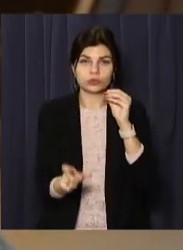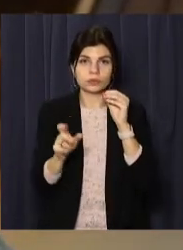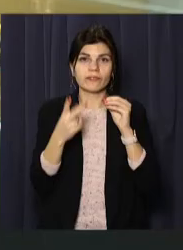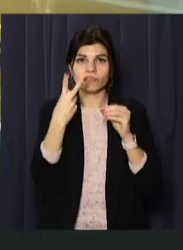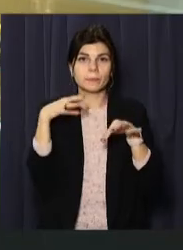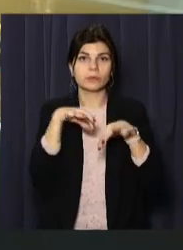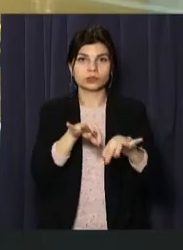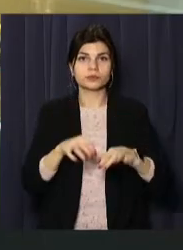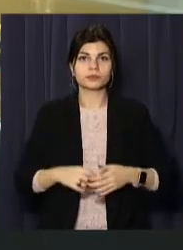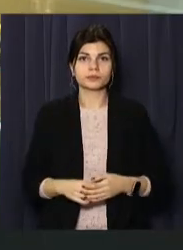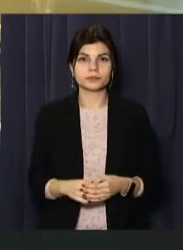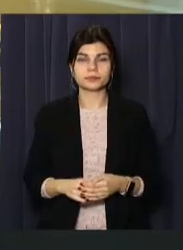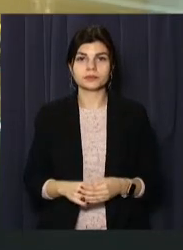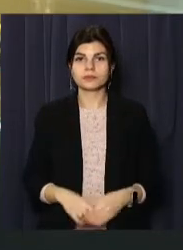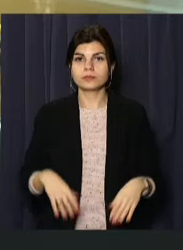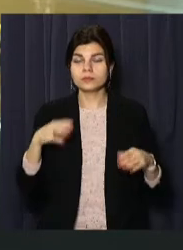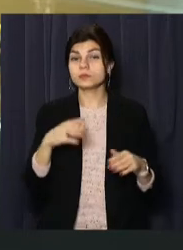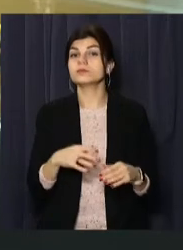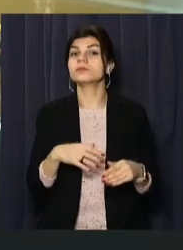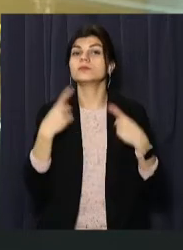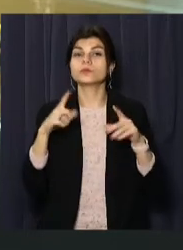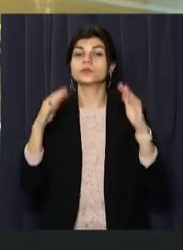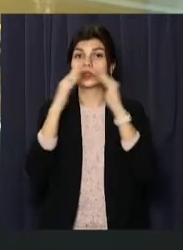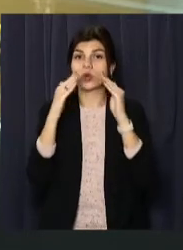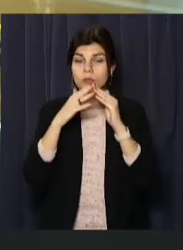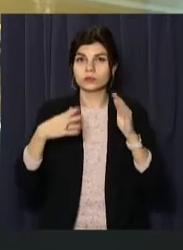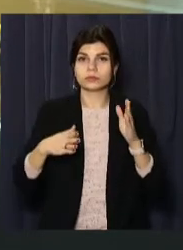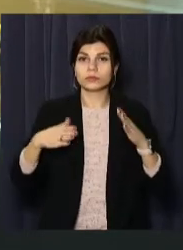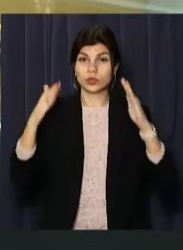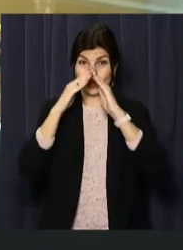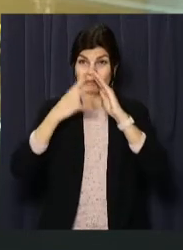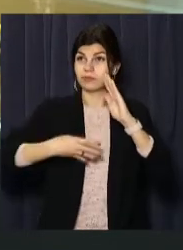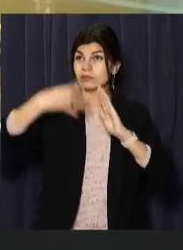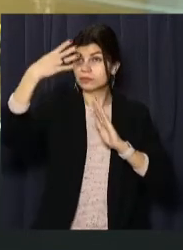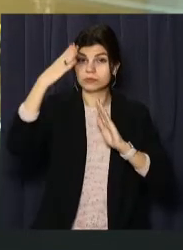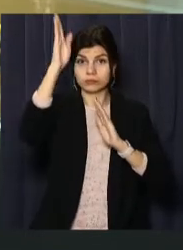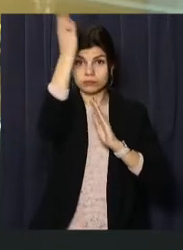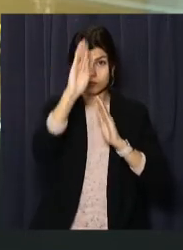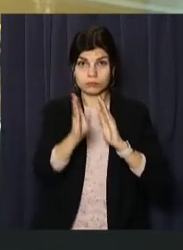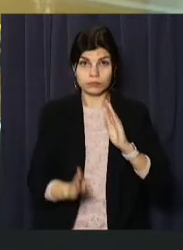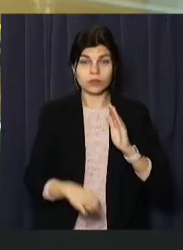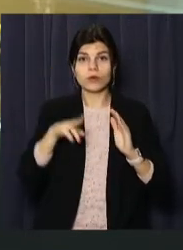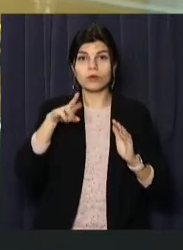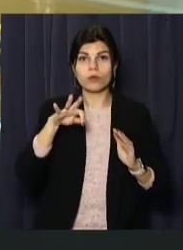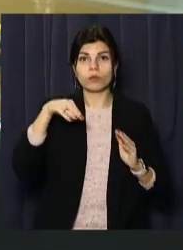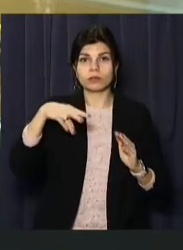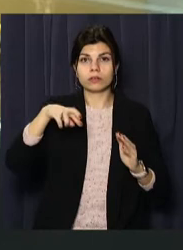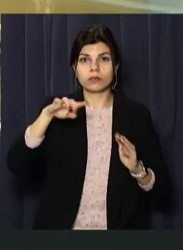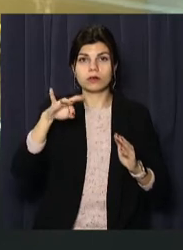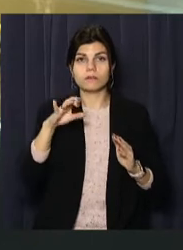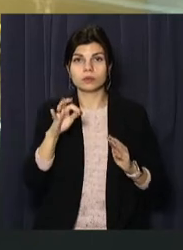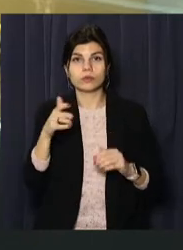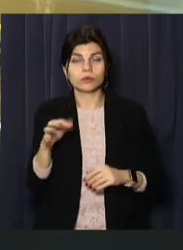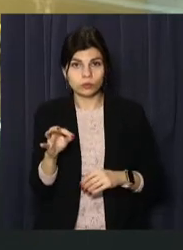складу. Будівля у тріщинах, а в деякі з них можна навіть засунути кулак. У Дніпрі на Котляревського 4